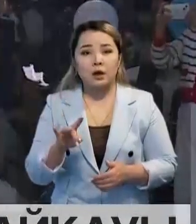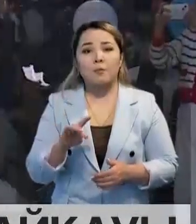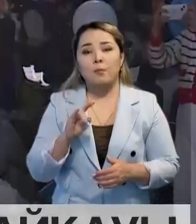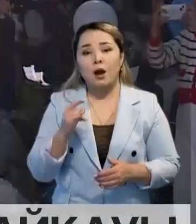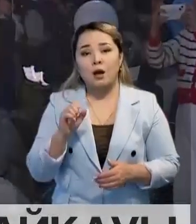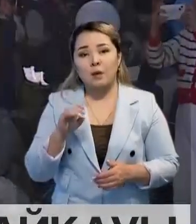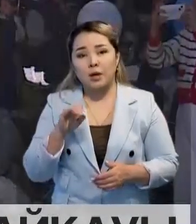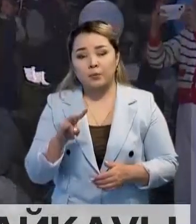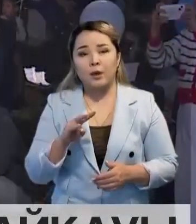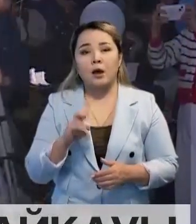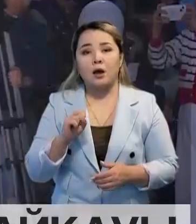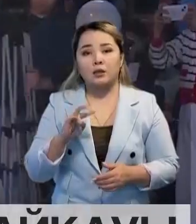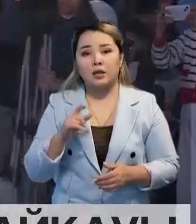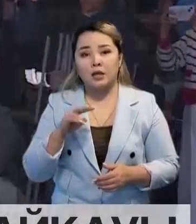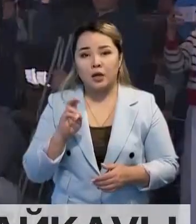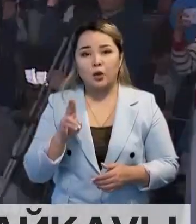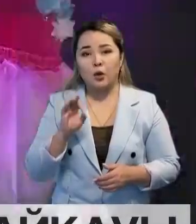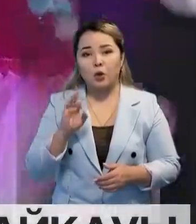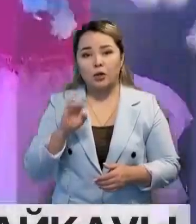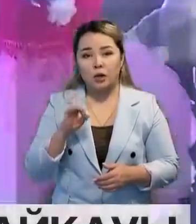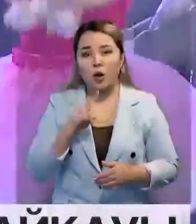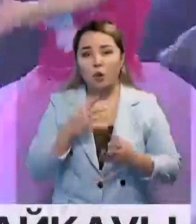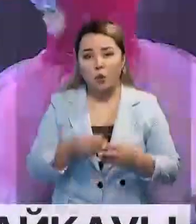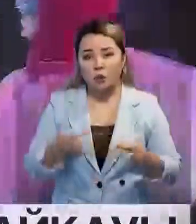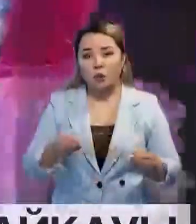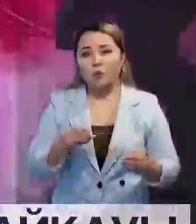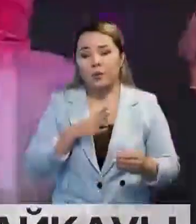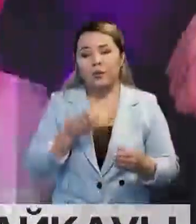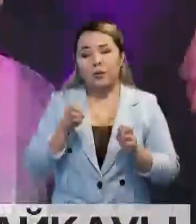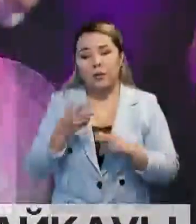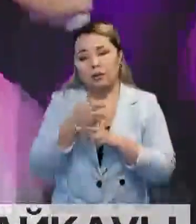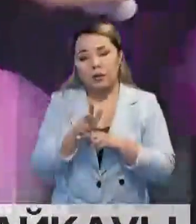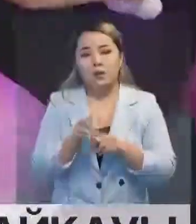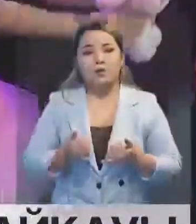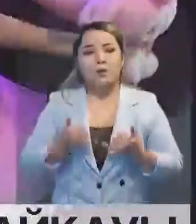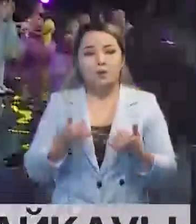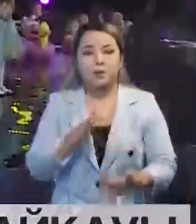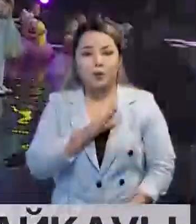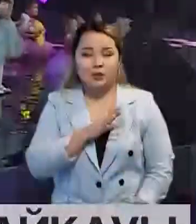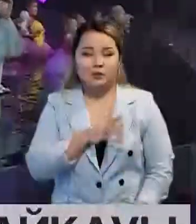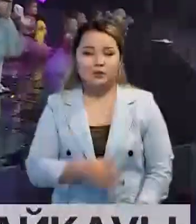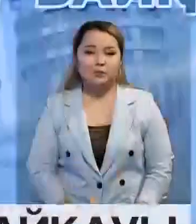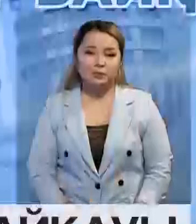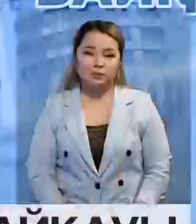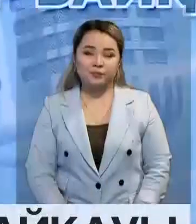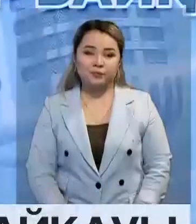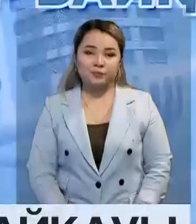Балапаным, Әңгелек және Көк орай көктем әндеріне арнайы бейне баянда түсірілді.